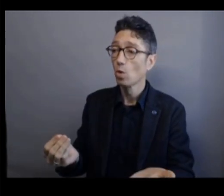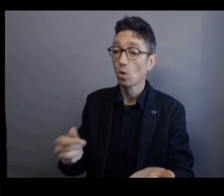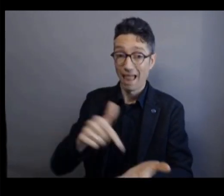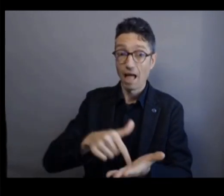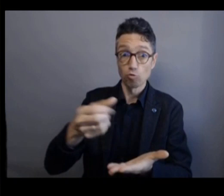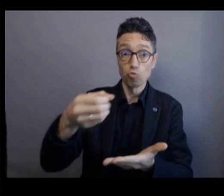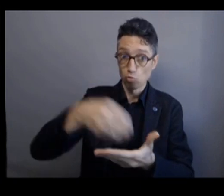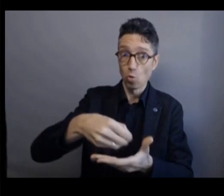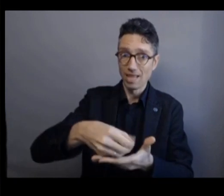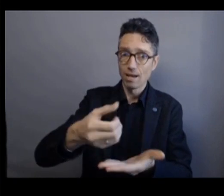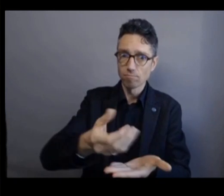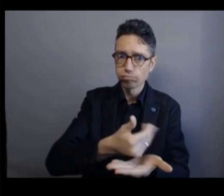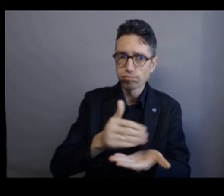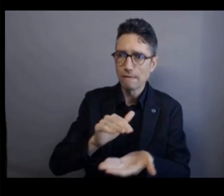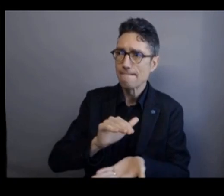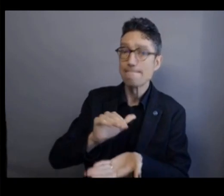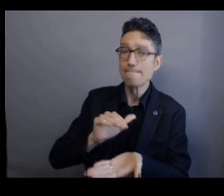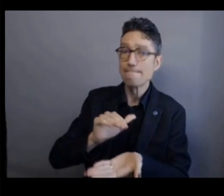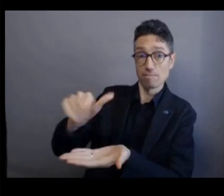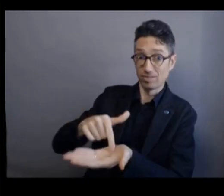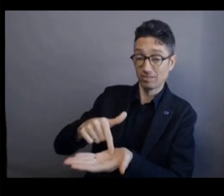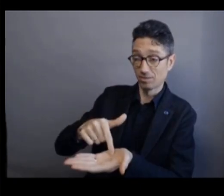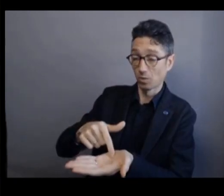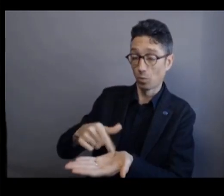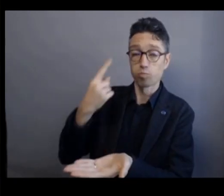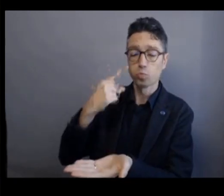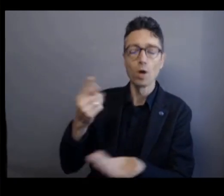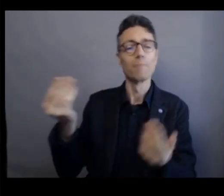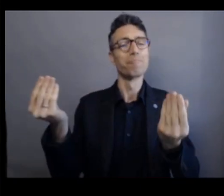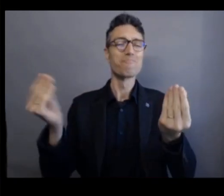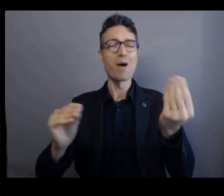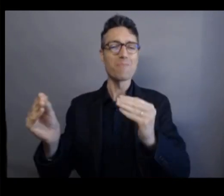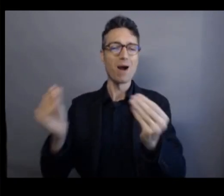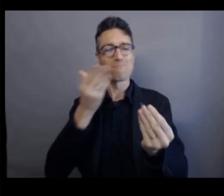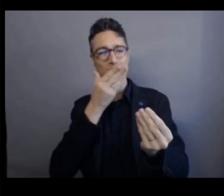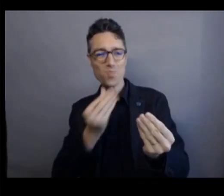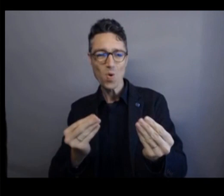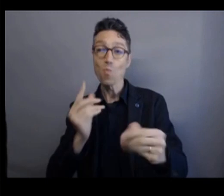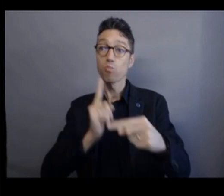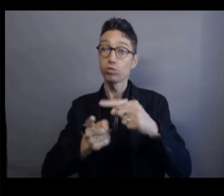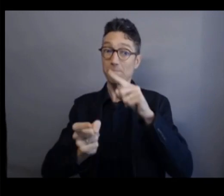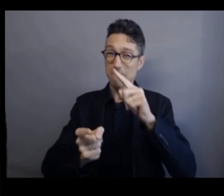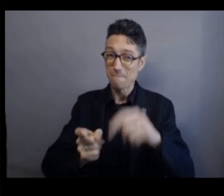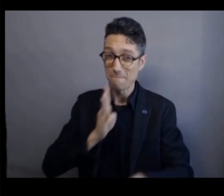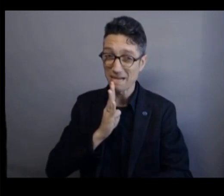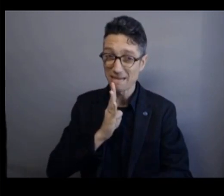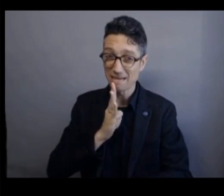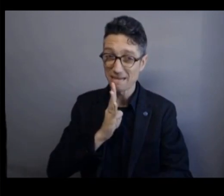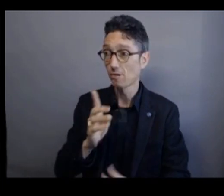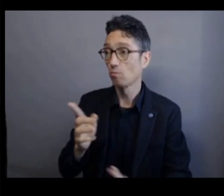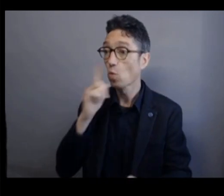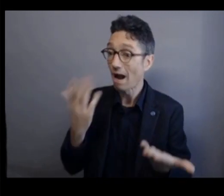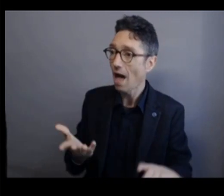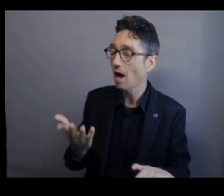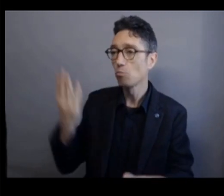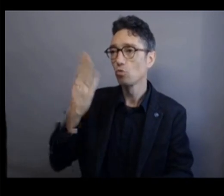peuvent prendre en charge à la fois le côté esthétique, mais aussi le côté pratique dans les villes, parce que c'est vraiment le sujet. On veut se déplacer dans les villes. Est-ce que justement ça fait